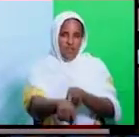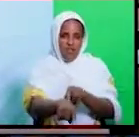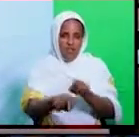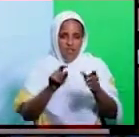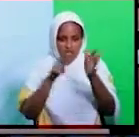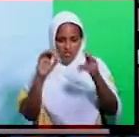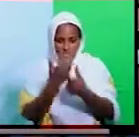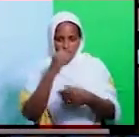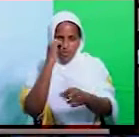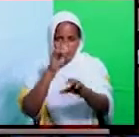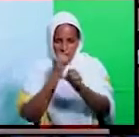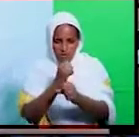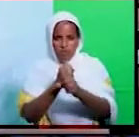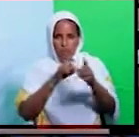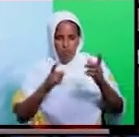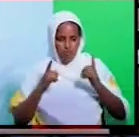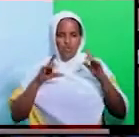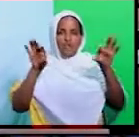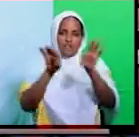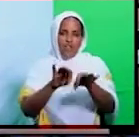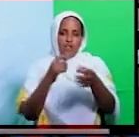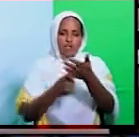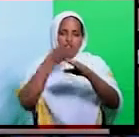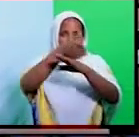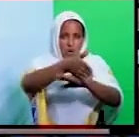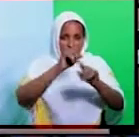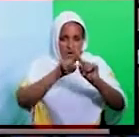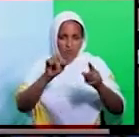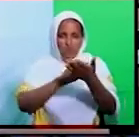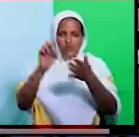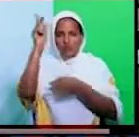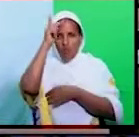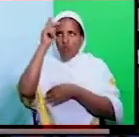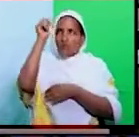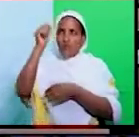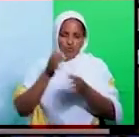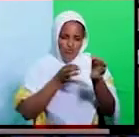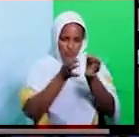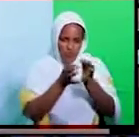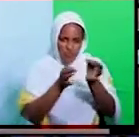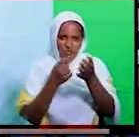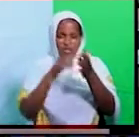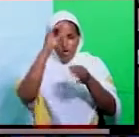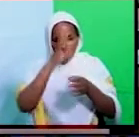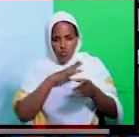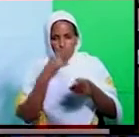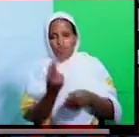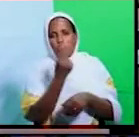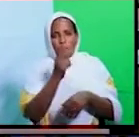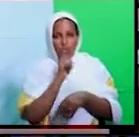ሙሴ የፈራውና የተንቀጠቀጠውን ያክል ሊሰማን አይችልም። ሙሴ ያን በተግባር ኖሮታል። ያ ከኖረው ካየው